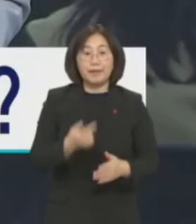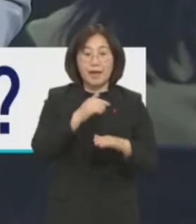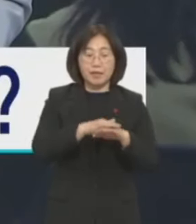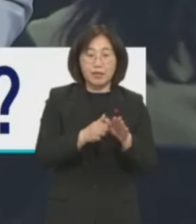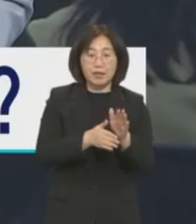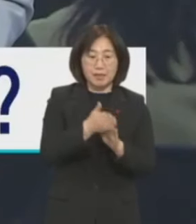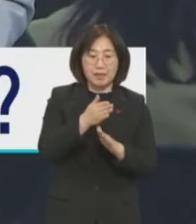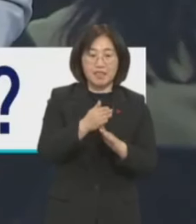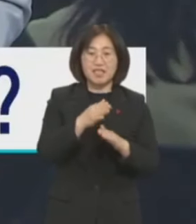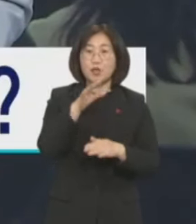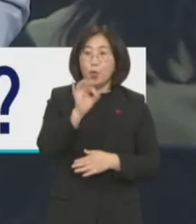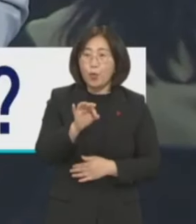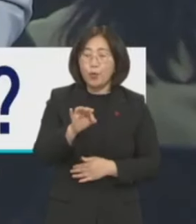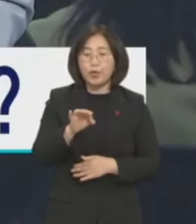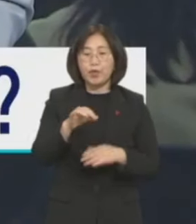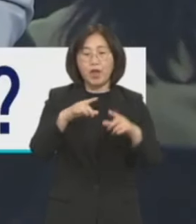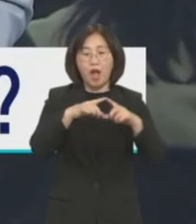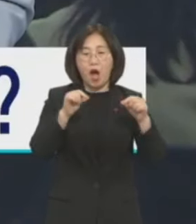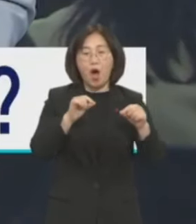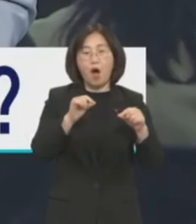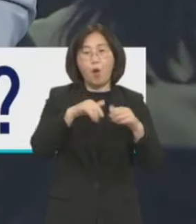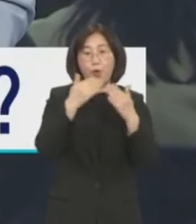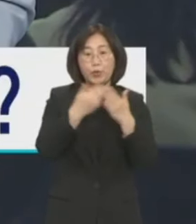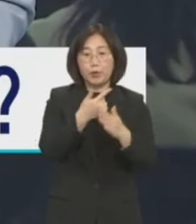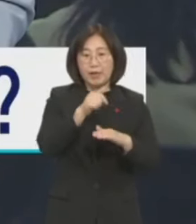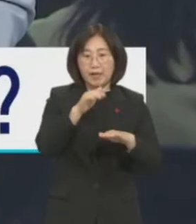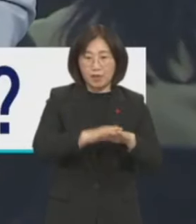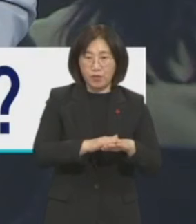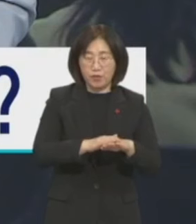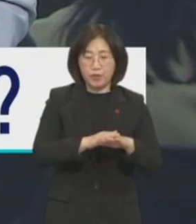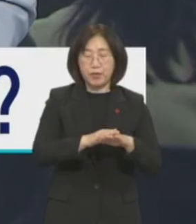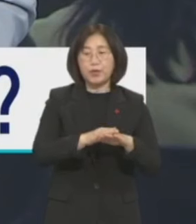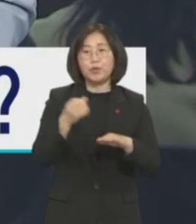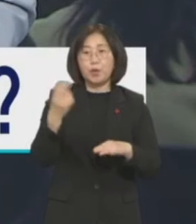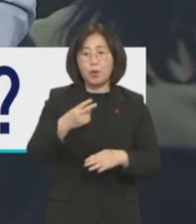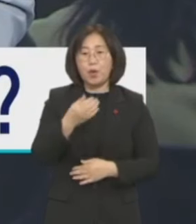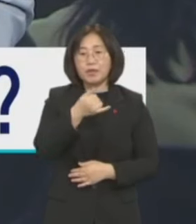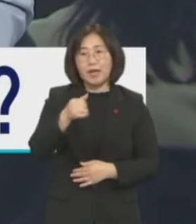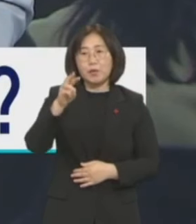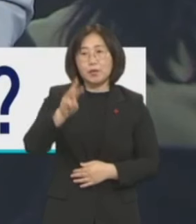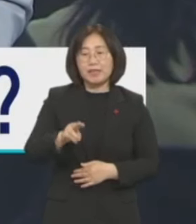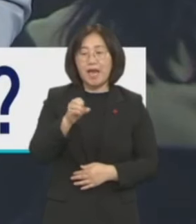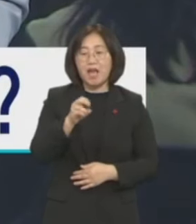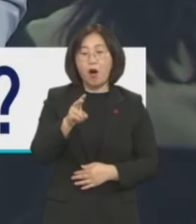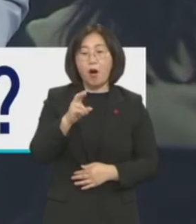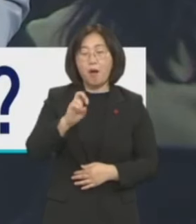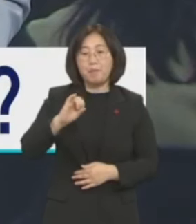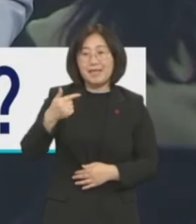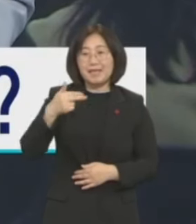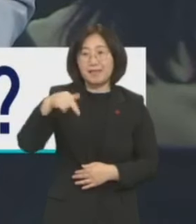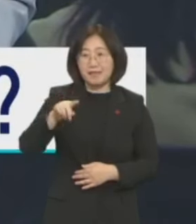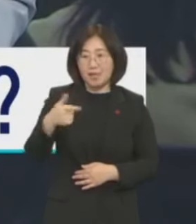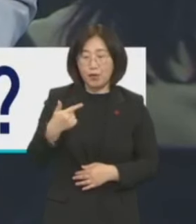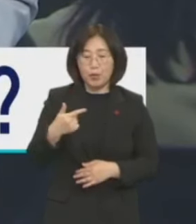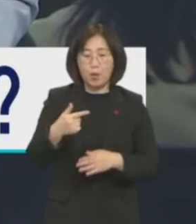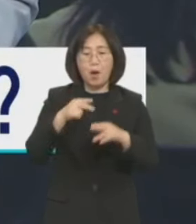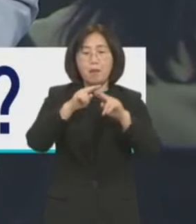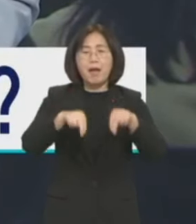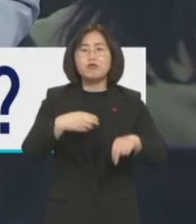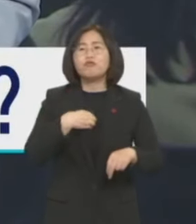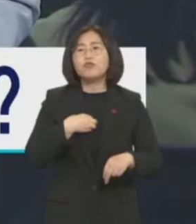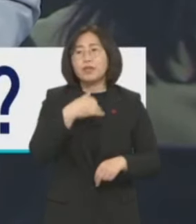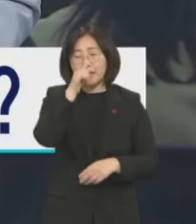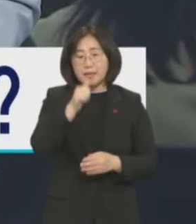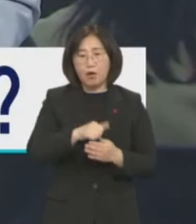대전시 지역화폐 온통대전에 이어 세종시 지역화폐 여민전도 폐지 위기로 내몰리고 있습니다. 정부 예산이 대폭